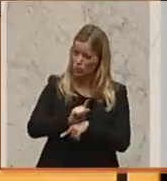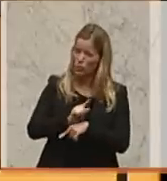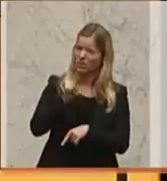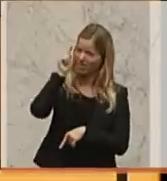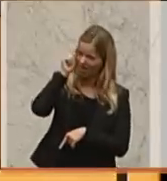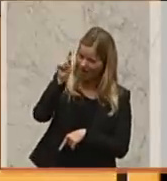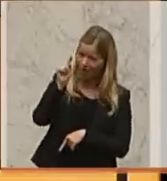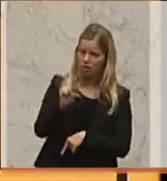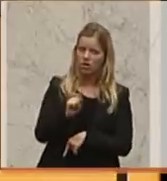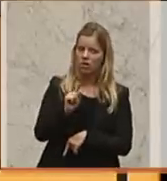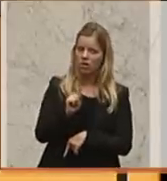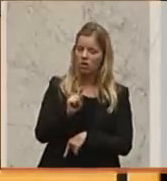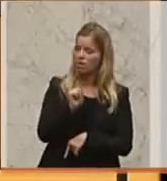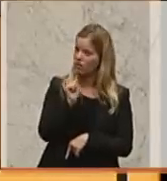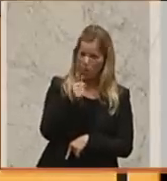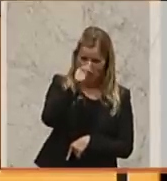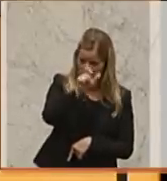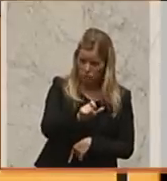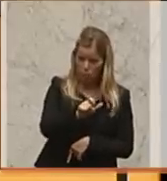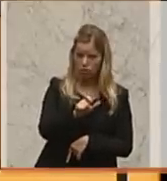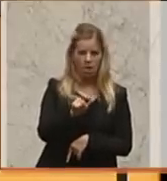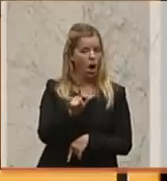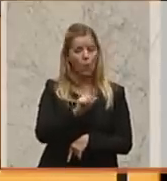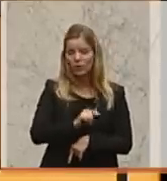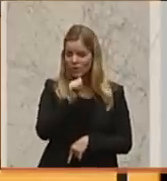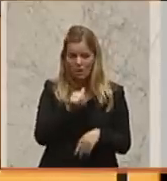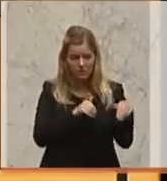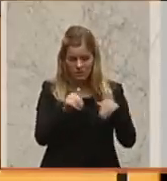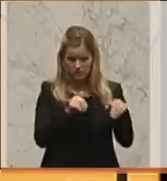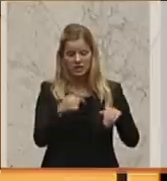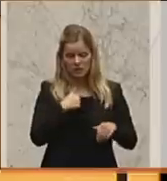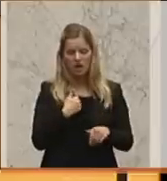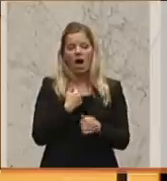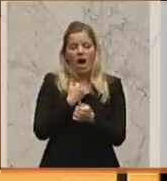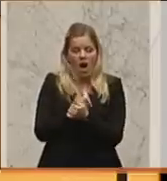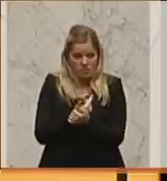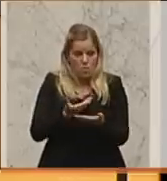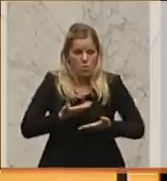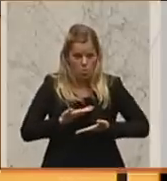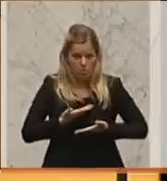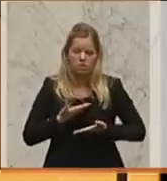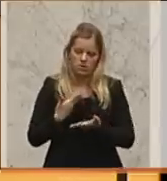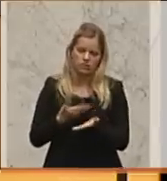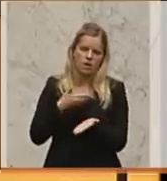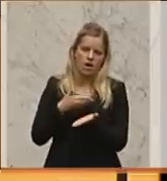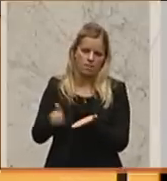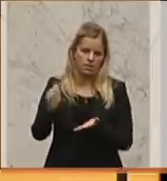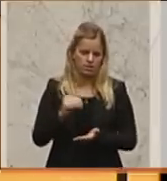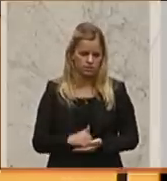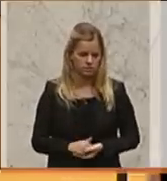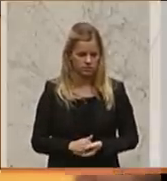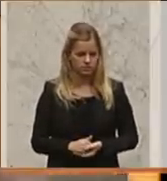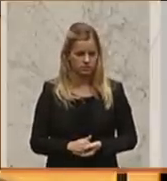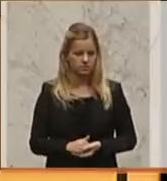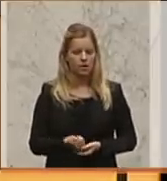auch nicht für den Minister in Haft zu gehen, kategorisch abgelehnt. Zwei Monate später